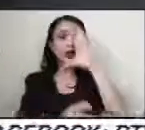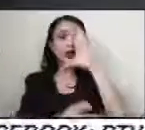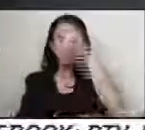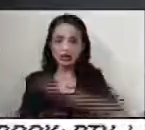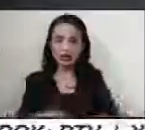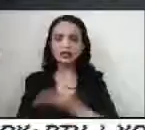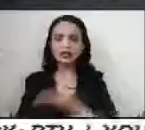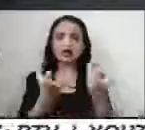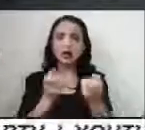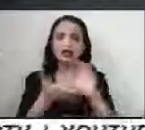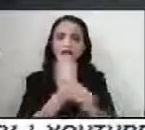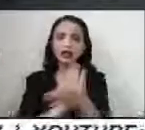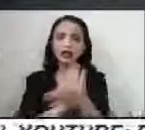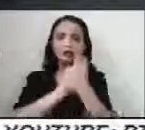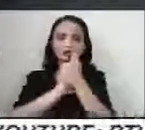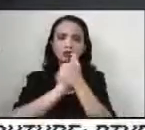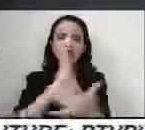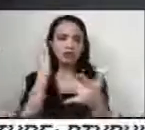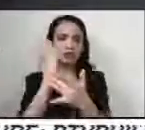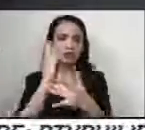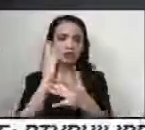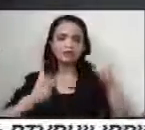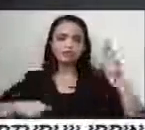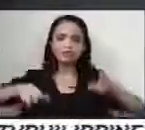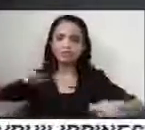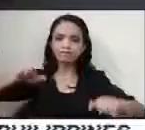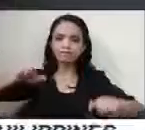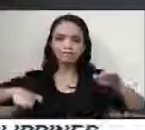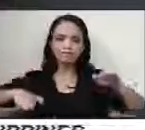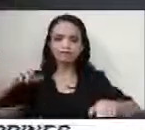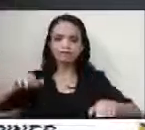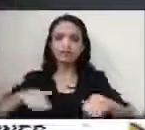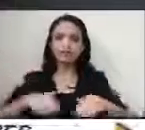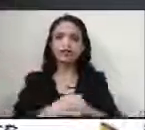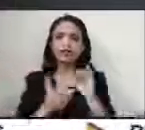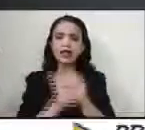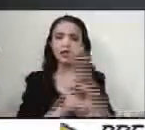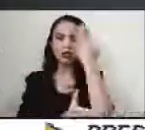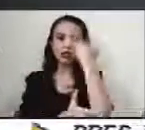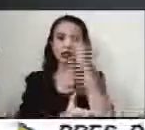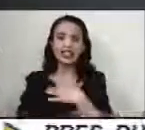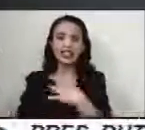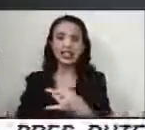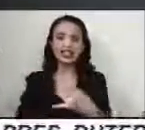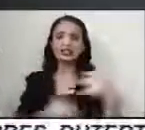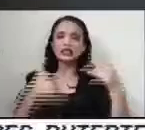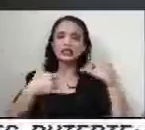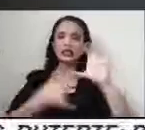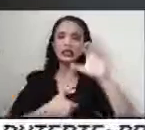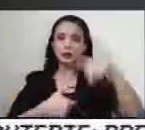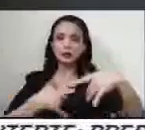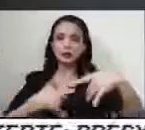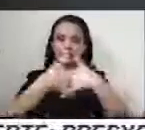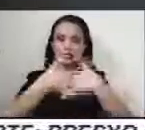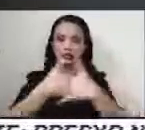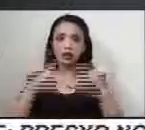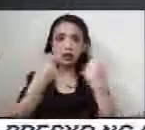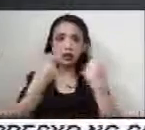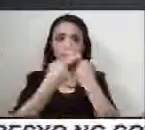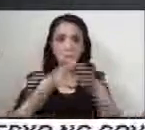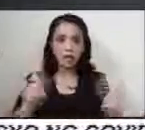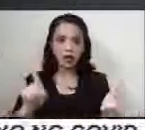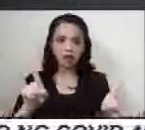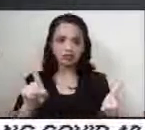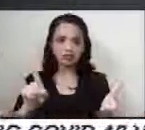lot. Kaya na ay non-following of instructions, okay. Na ay disobedience. Mm-hmm. So, dito na siya mura ganig. I'm so